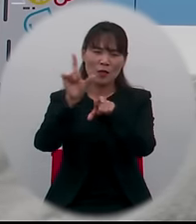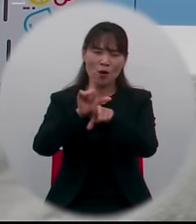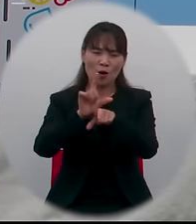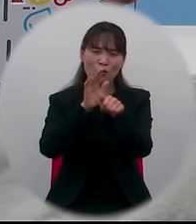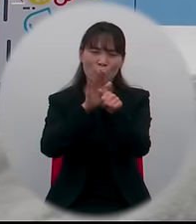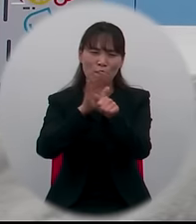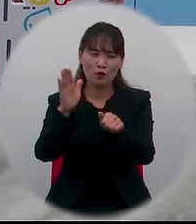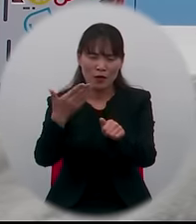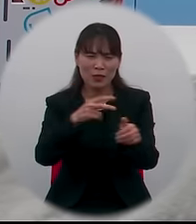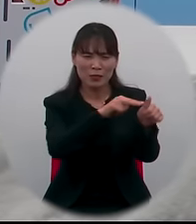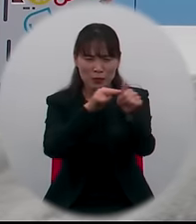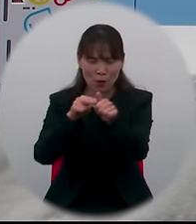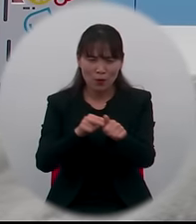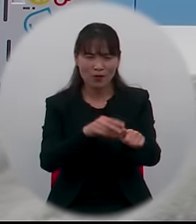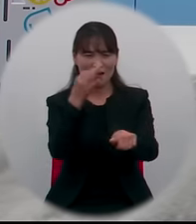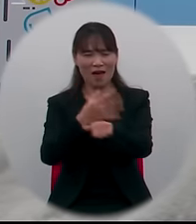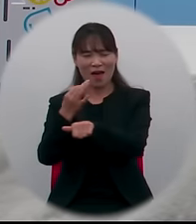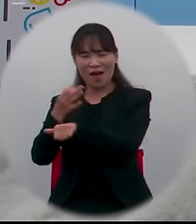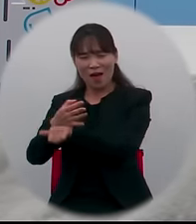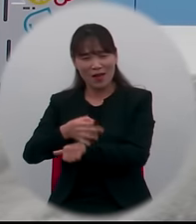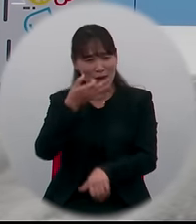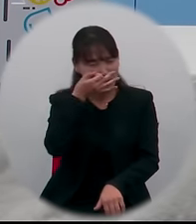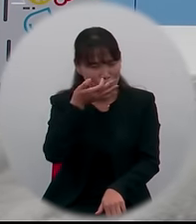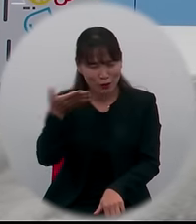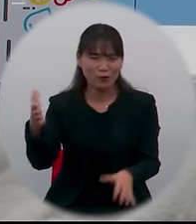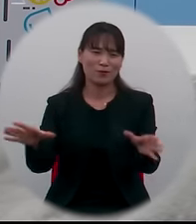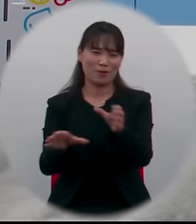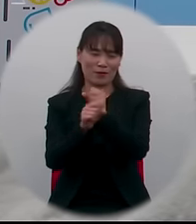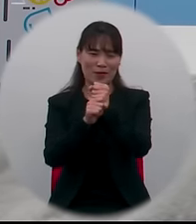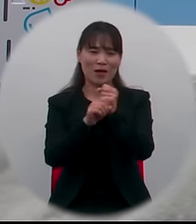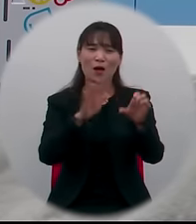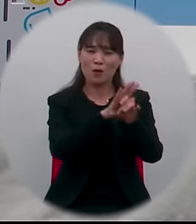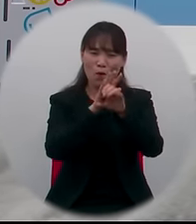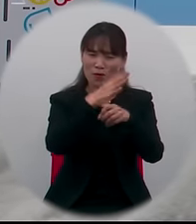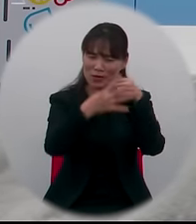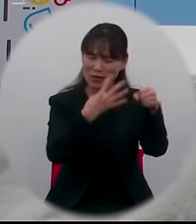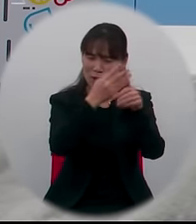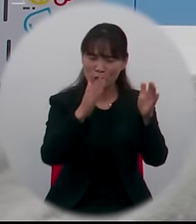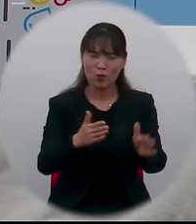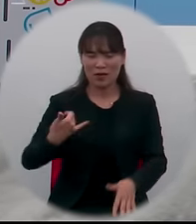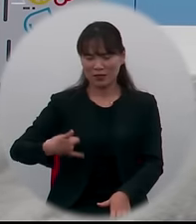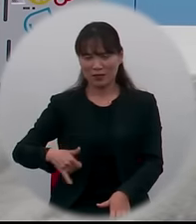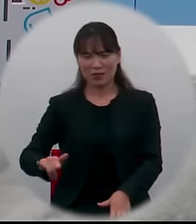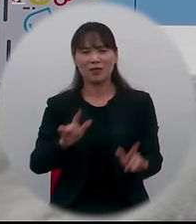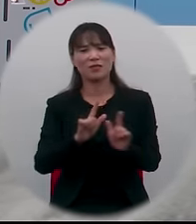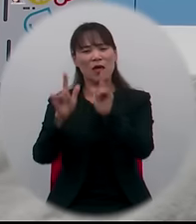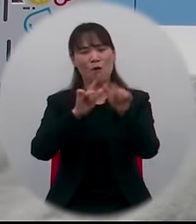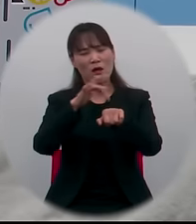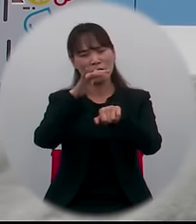드리겠습니다 더 도움이 되는 정보들은 몇 가지를 간단하게 좀 보여 드리고 마무리를 할 거예요 코로나 19 4년으로 우리